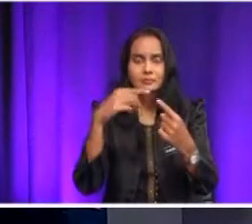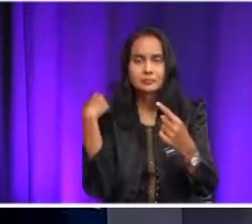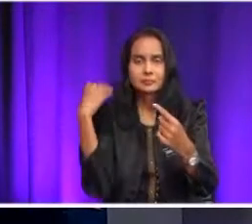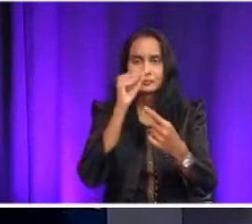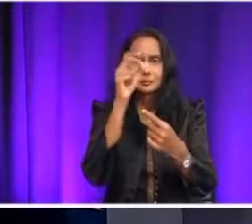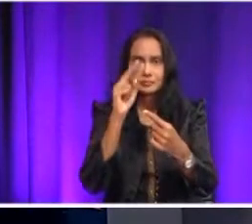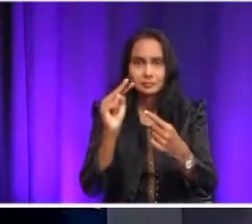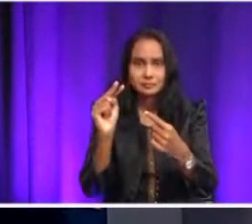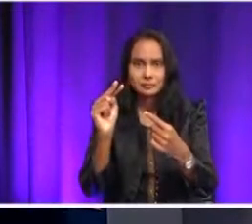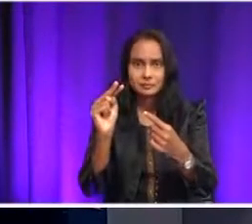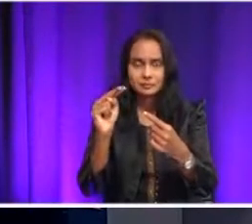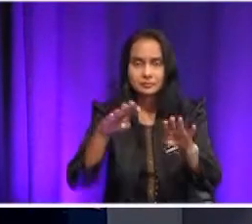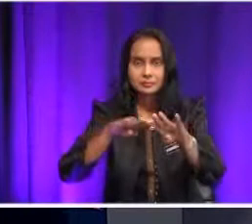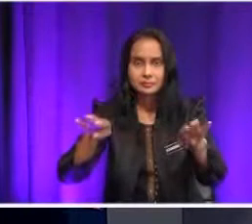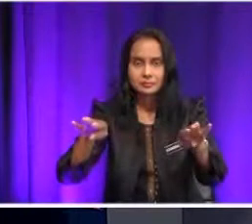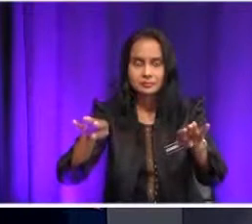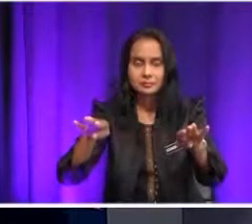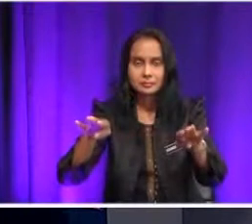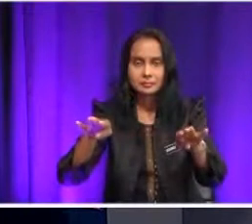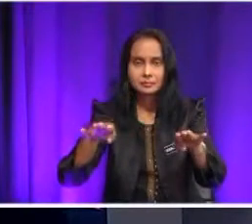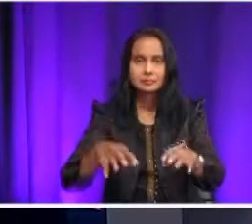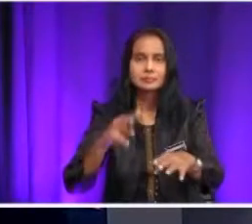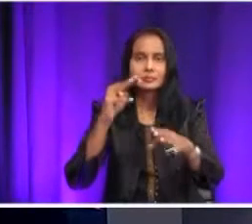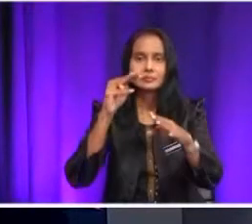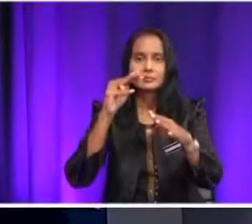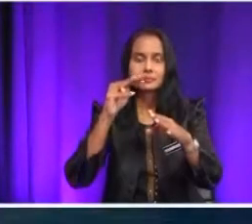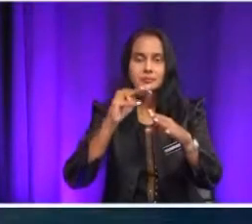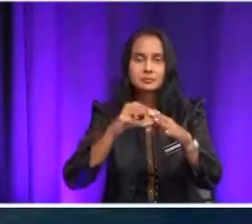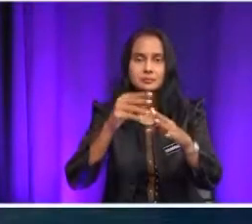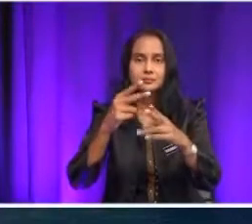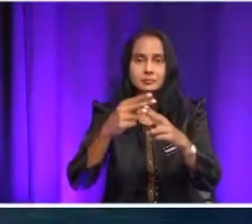murid-murid di rumah senang membuat perbiasaan panjang